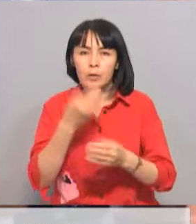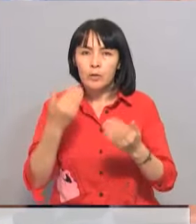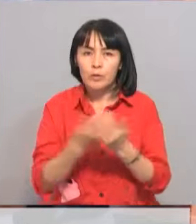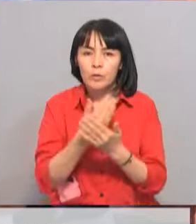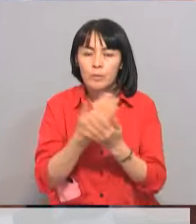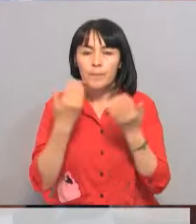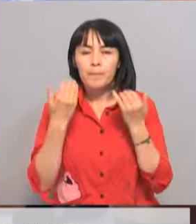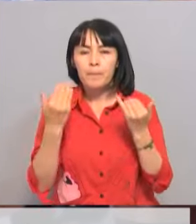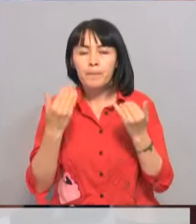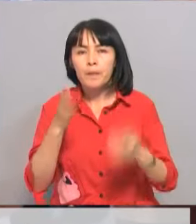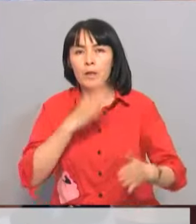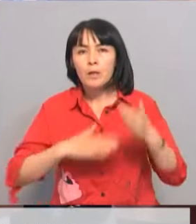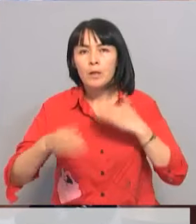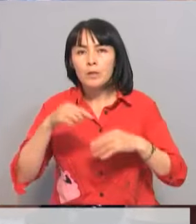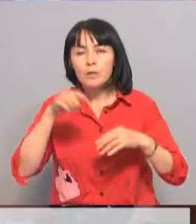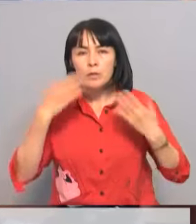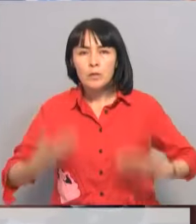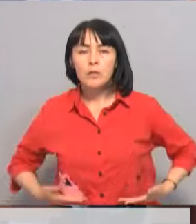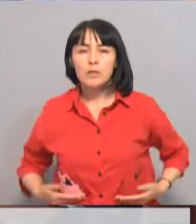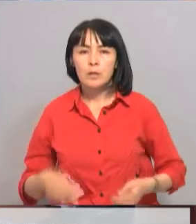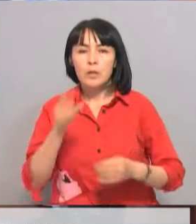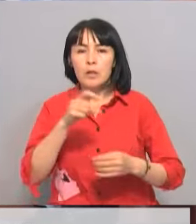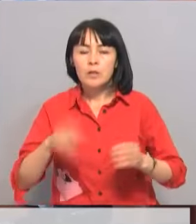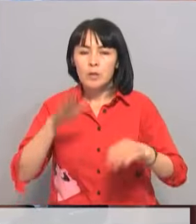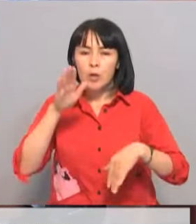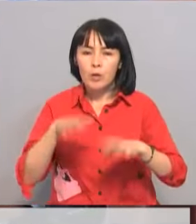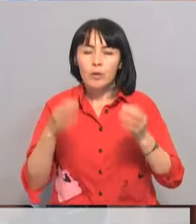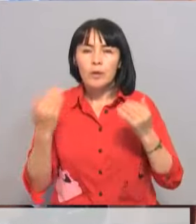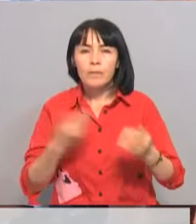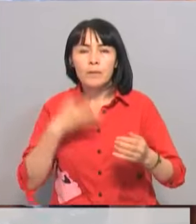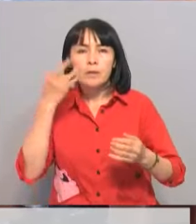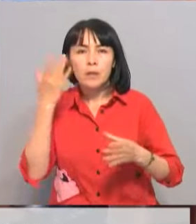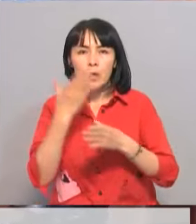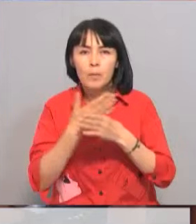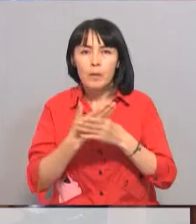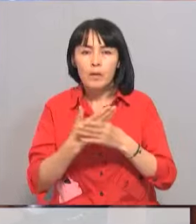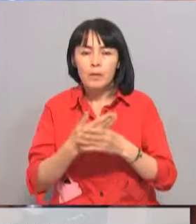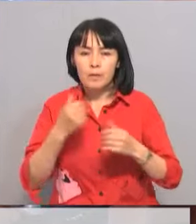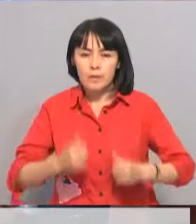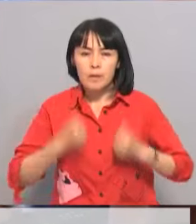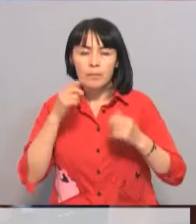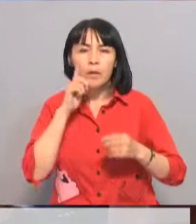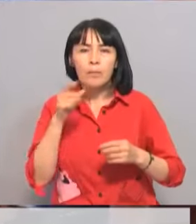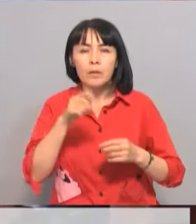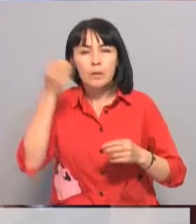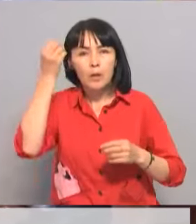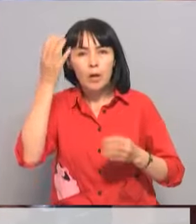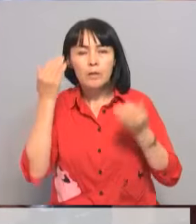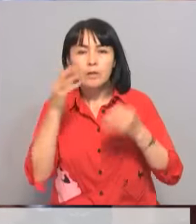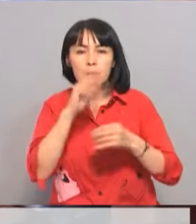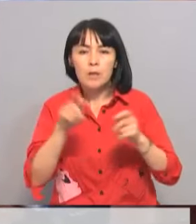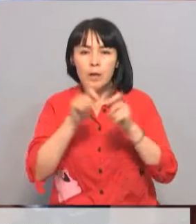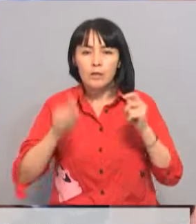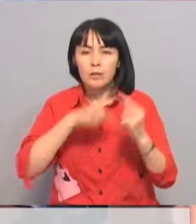современным технологиям. Радует, что уровень жизни жителей региона улучшается. Мы всегда поддержим стремление молодых к образованию,